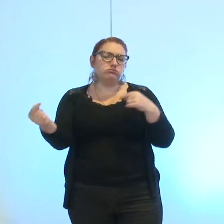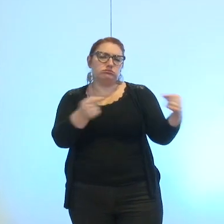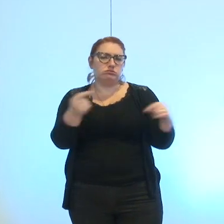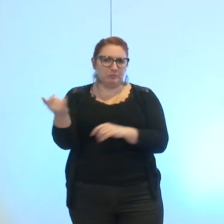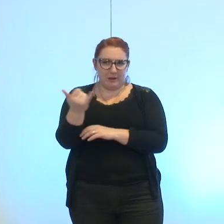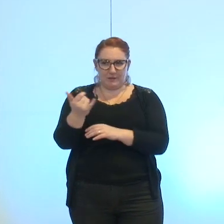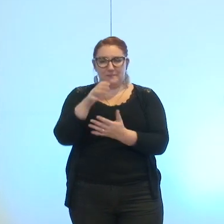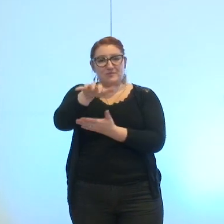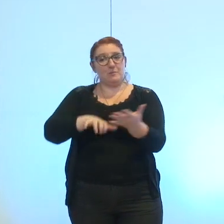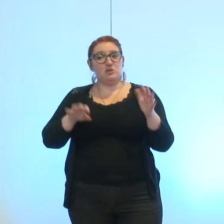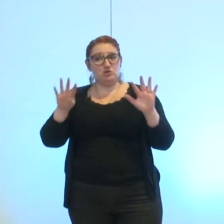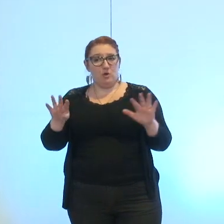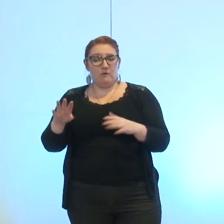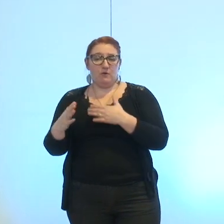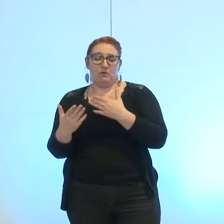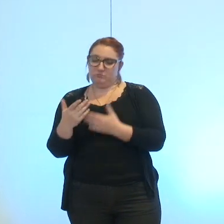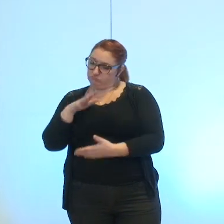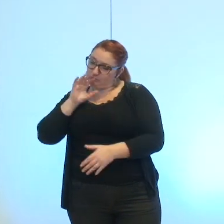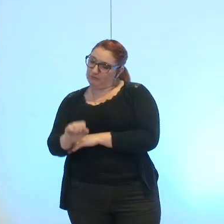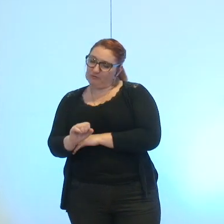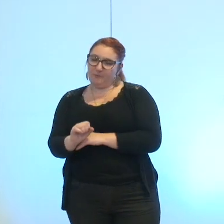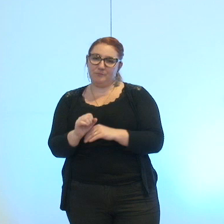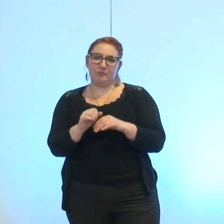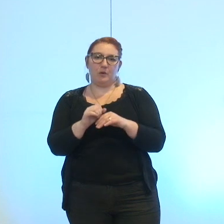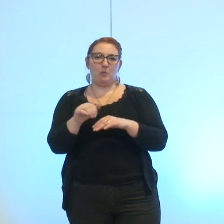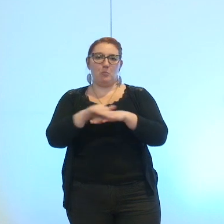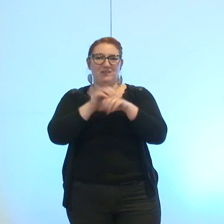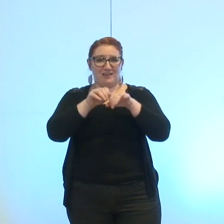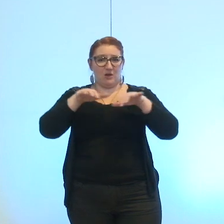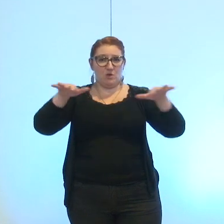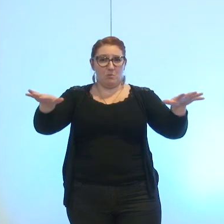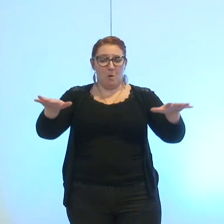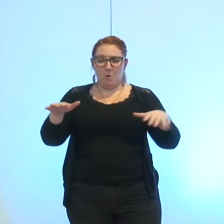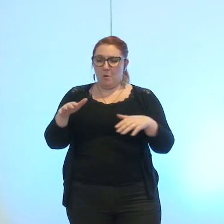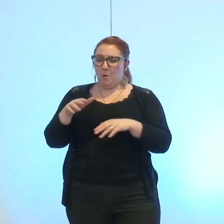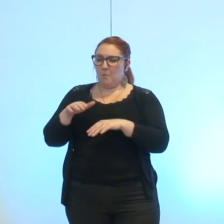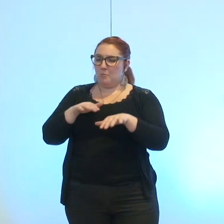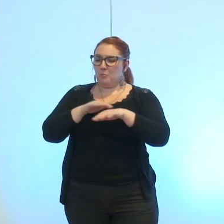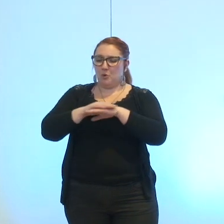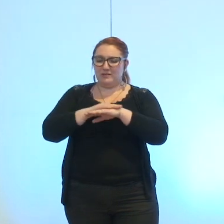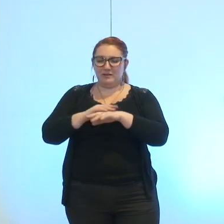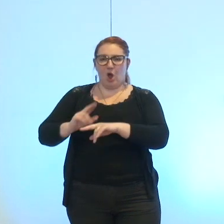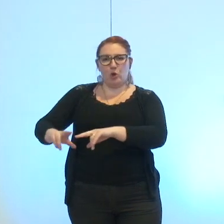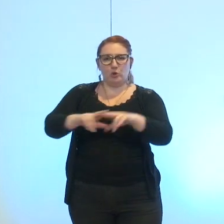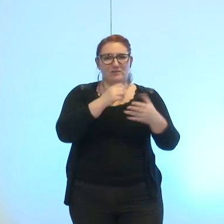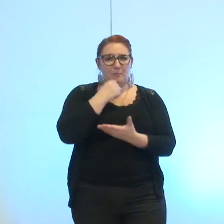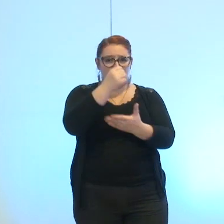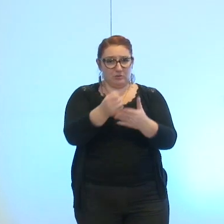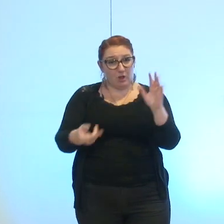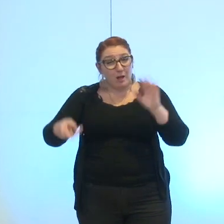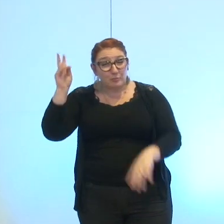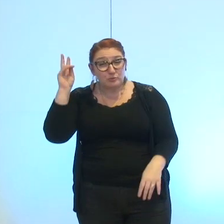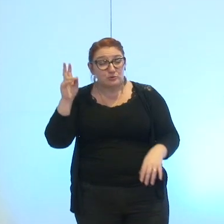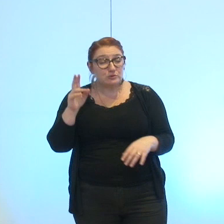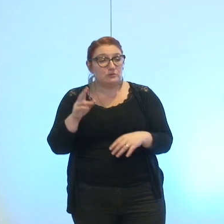9 on nous y apprend que les politiques de rayonn sont supérieurs à nos politiques d'entretien du patrimoine les nouvelles coûtent 8